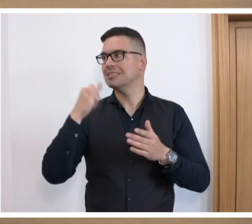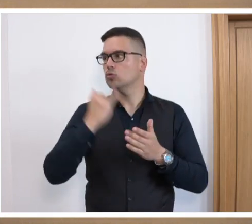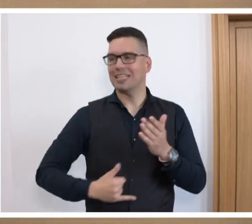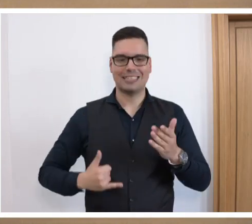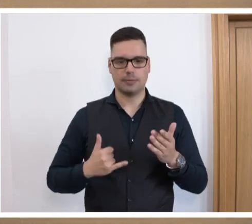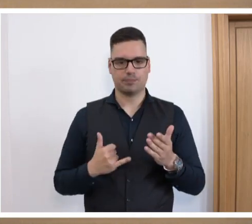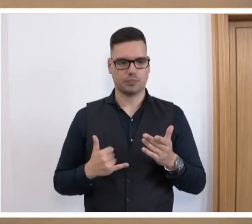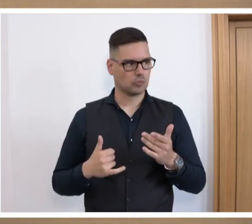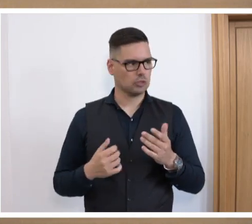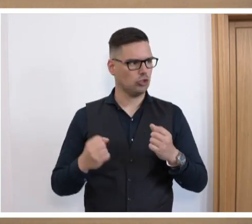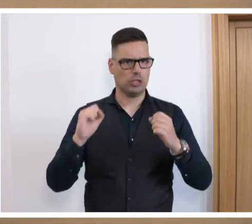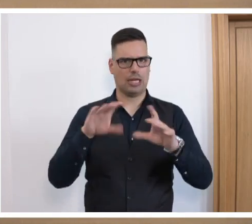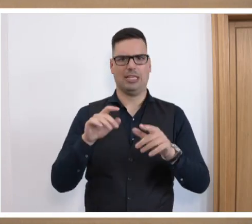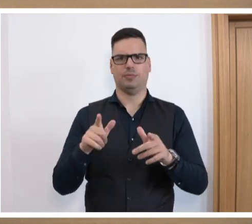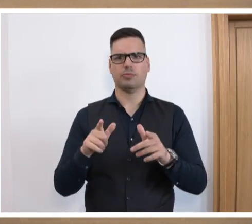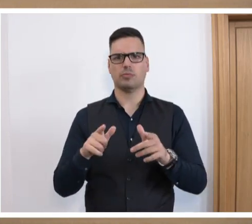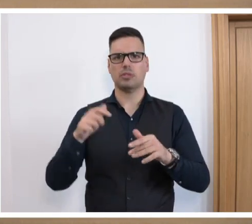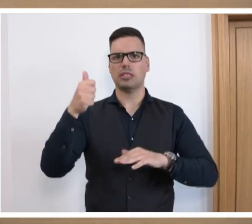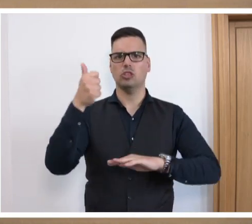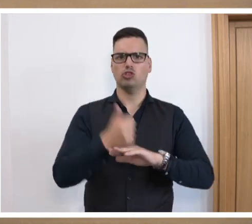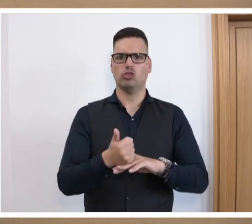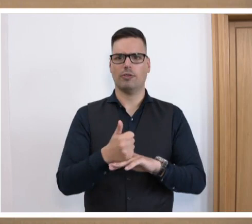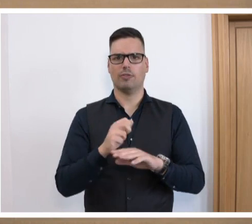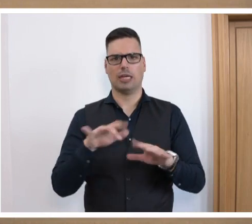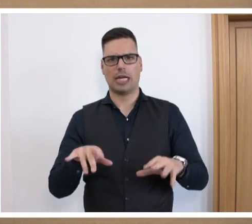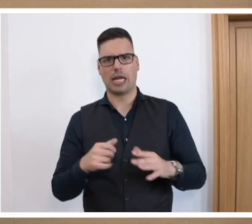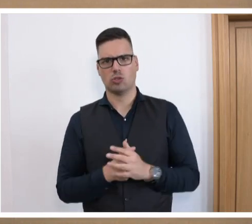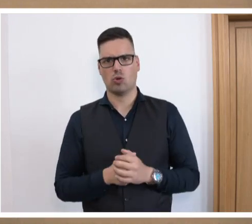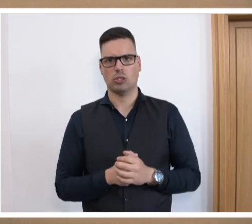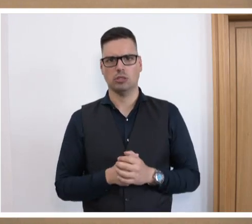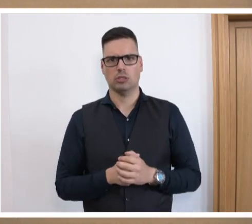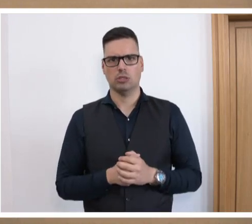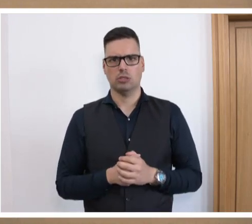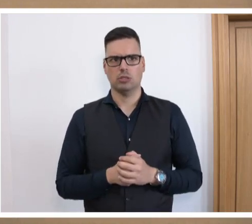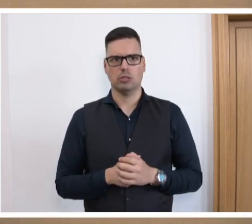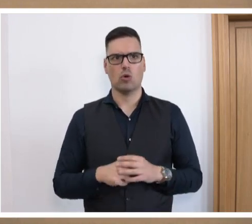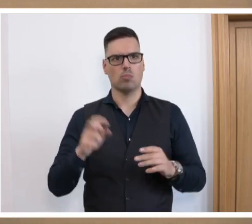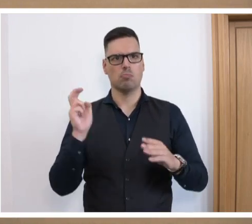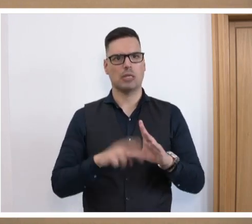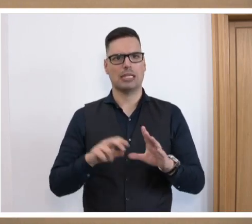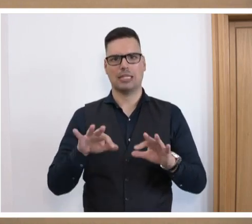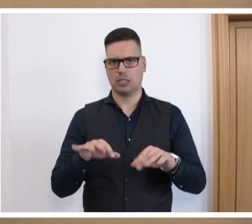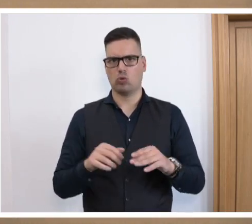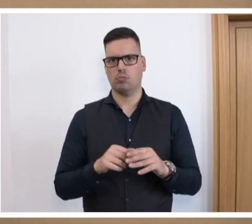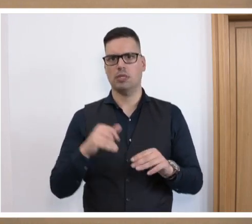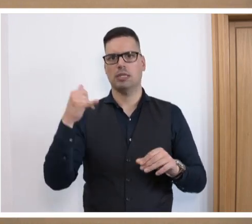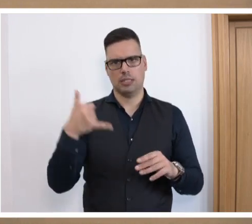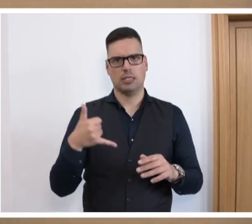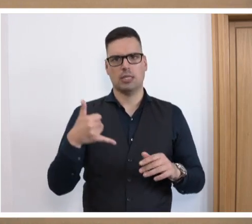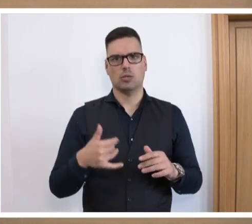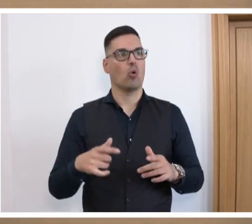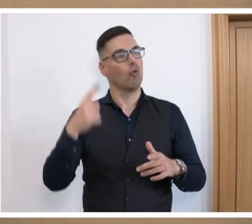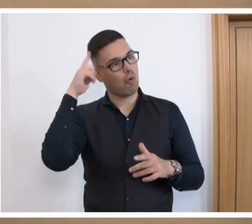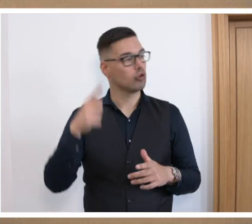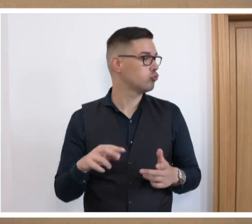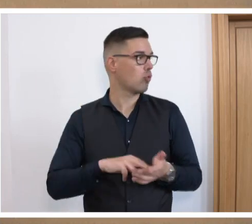völlig unerklärliche Sonderstellung der Chefredakteurin, die ebenfalls Mitglied des Direktoriums werden sollte. Wird jetzt mit Sicherheit gesagt, ja, ich weiß nicht, war